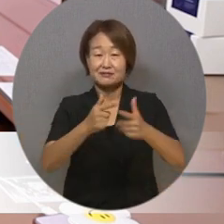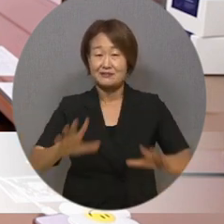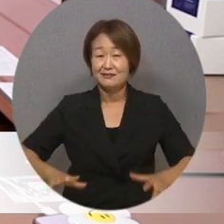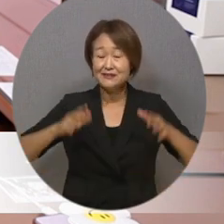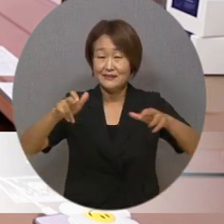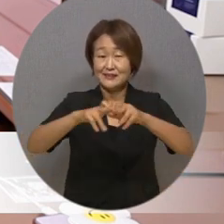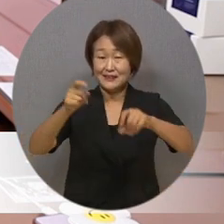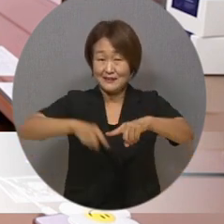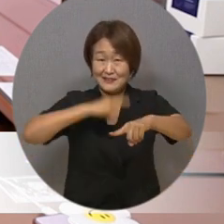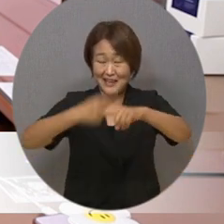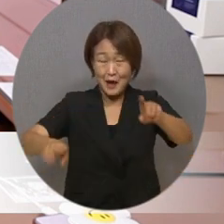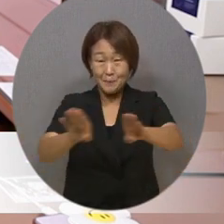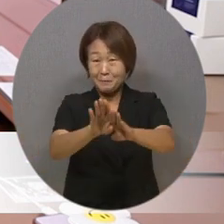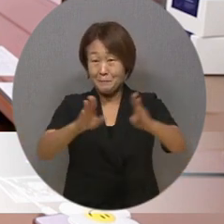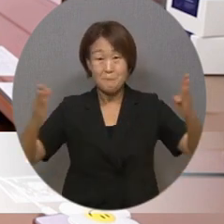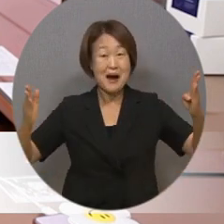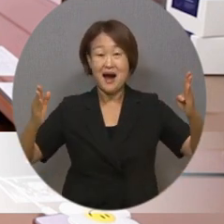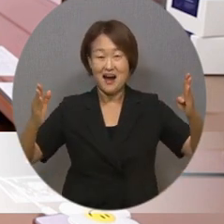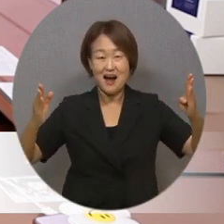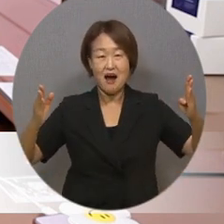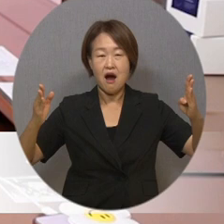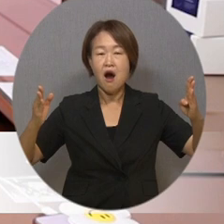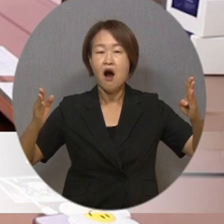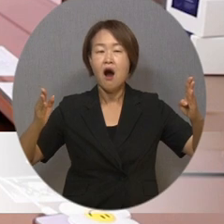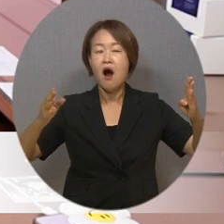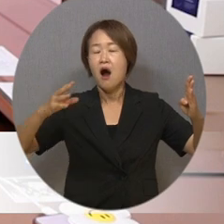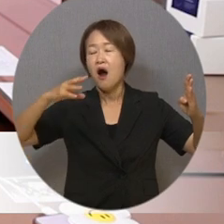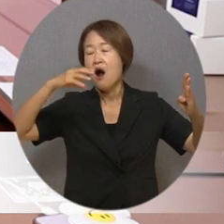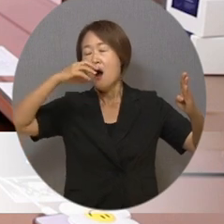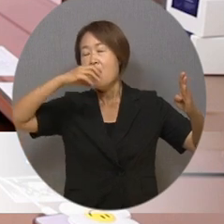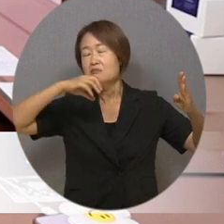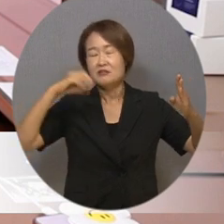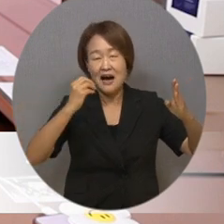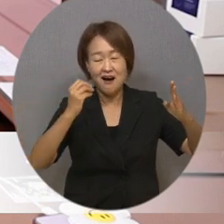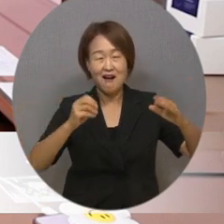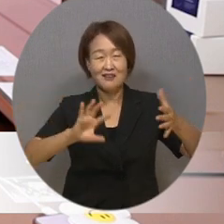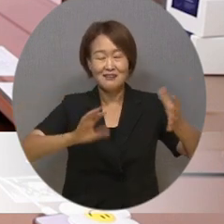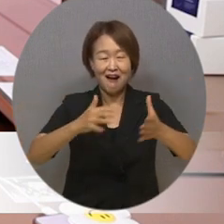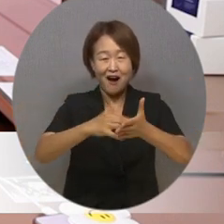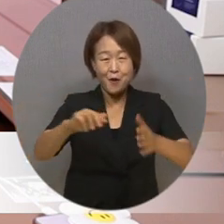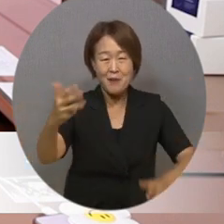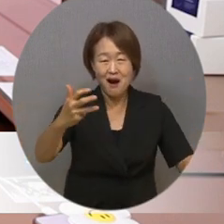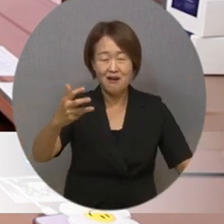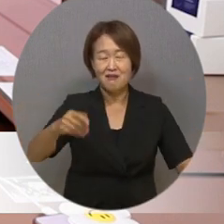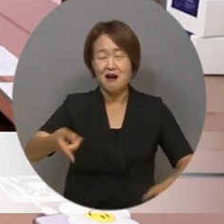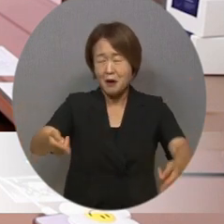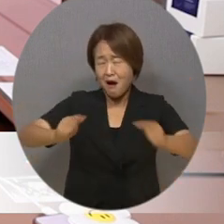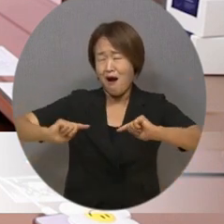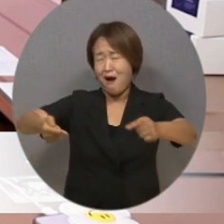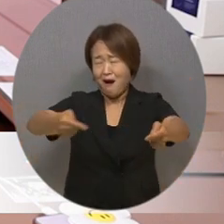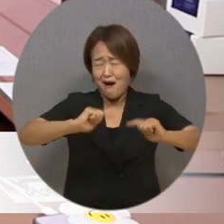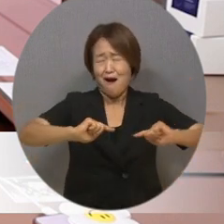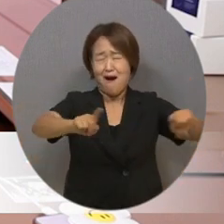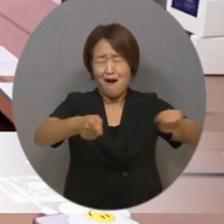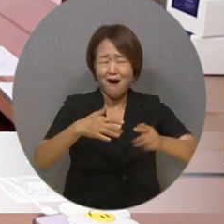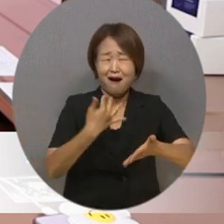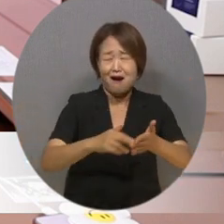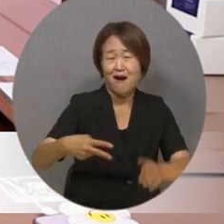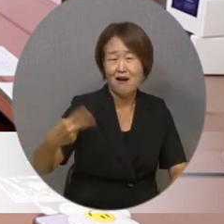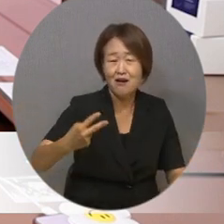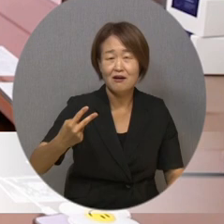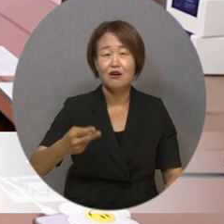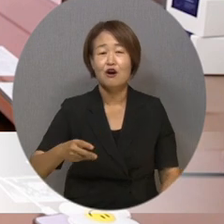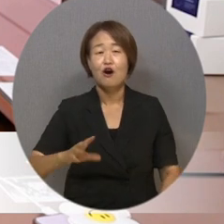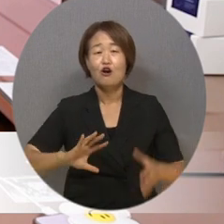장애인 대회가 개최되는데요. 무려 80개국에서 2천여 명이 참석한다고 합니다. 심지어 국내